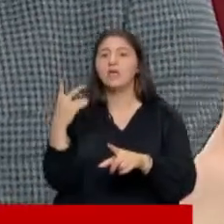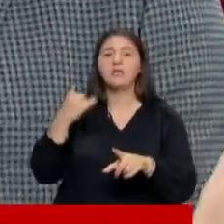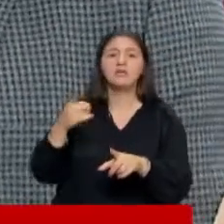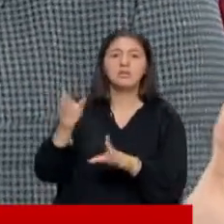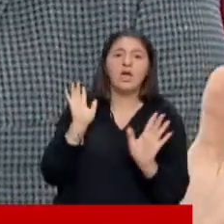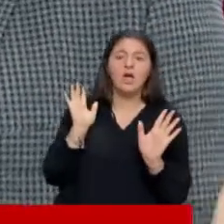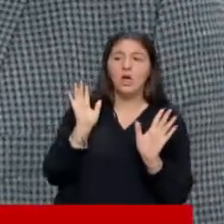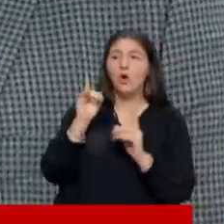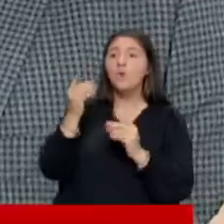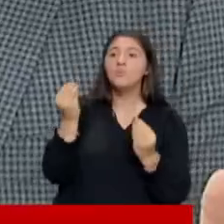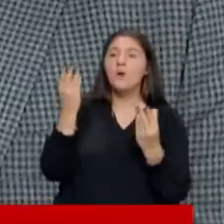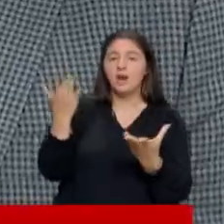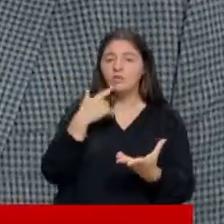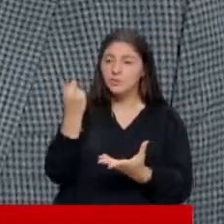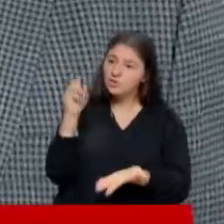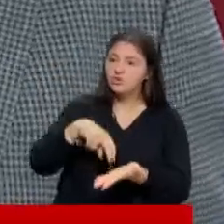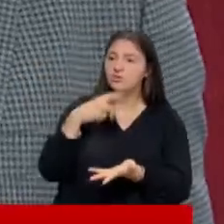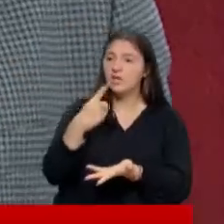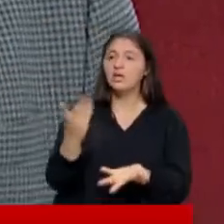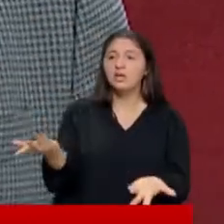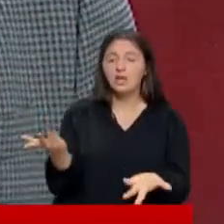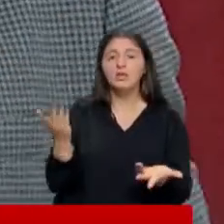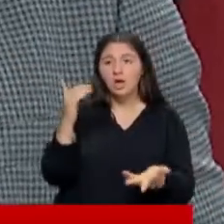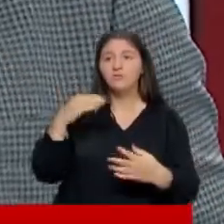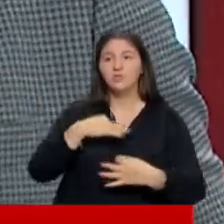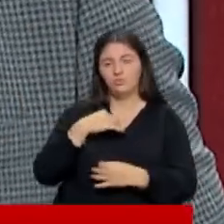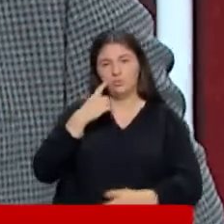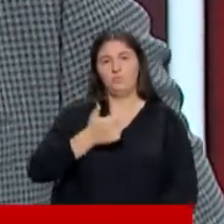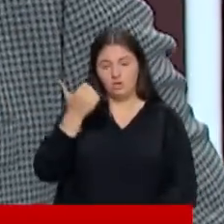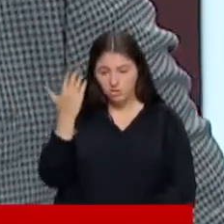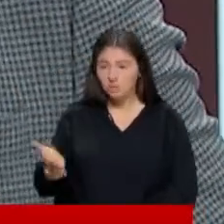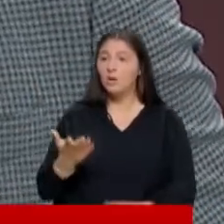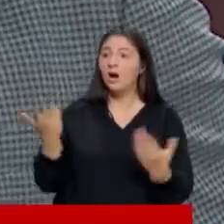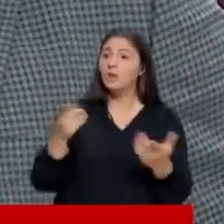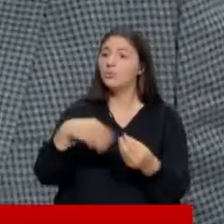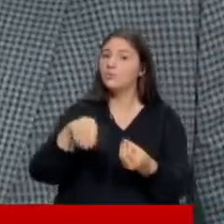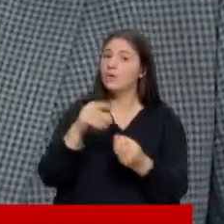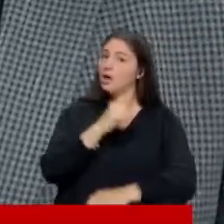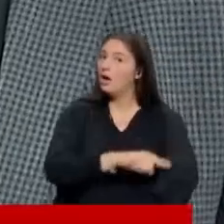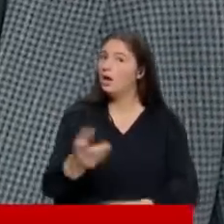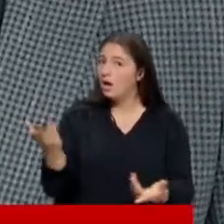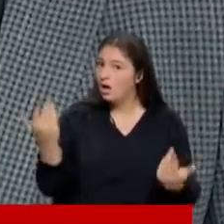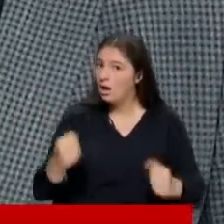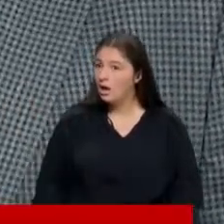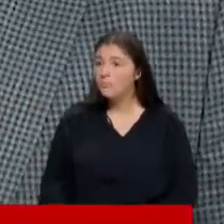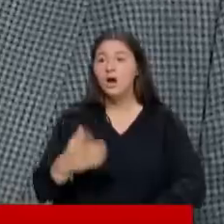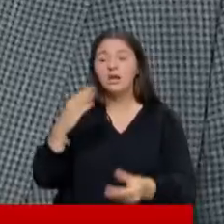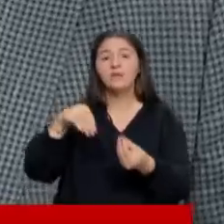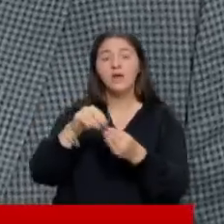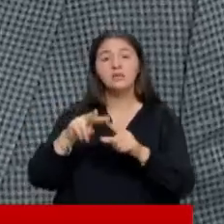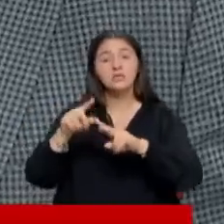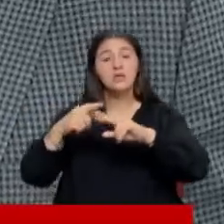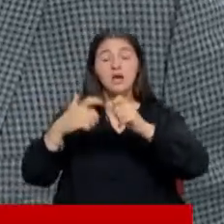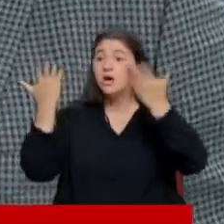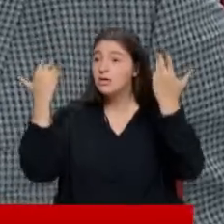o mübareklere diyorum ya biriniz de çıkın deyin ki ya Sayın cumhurbaşkanının Hani bu faiz haramdı Hanifi